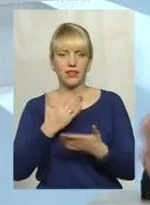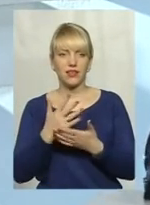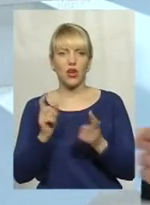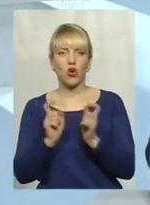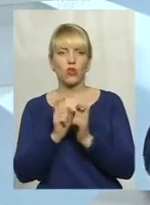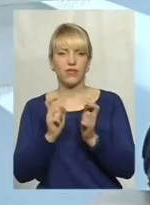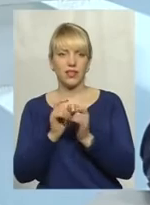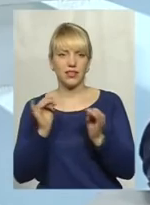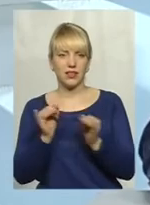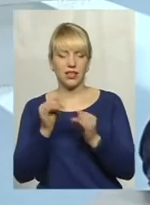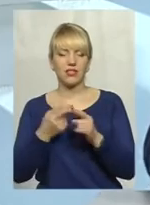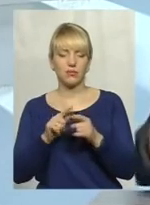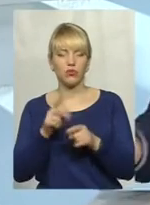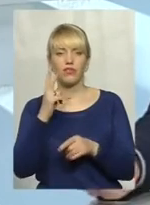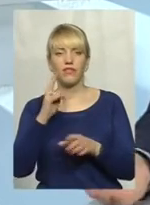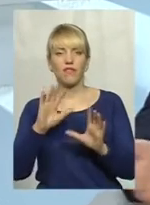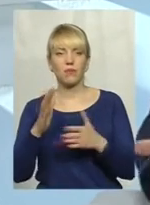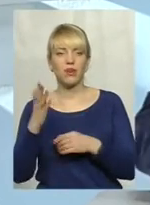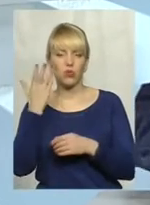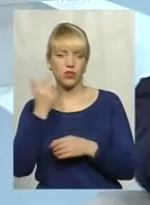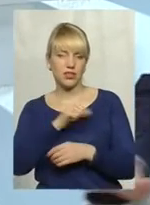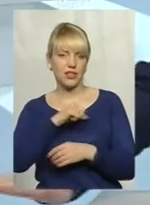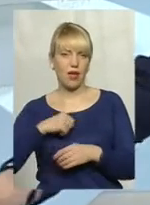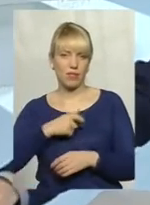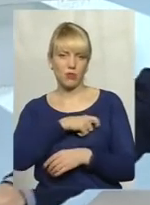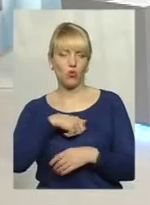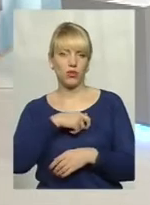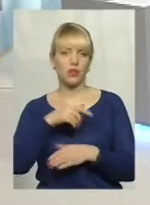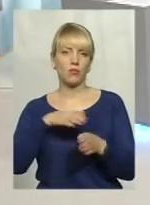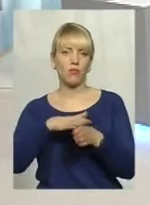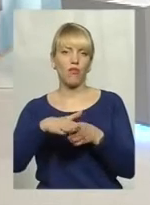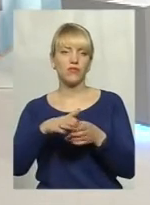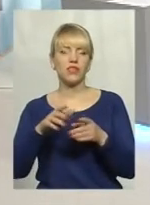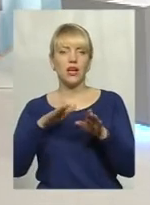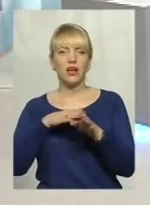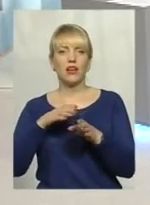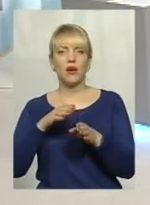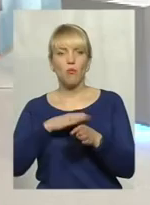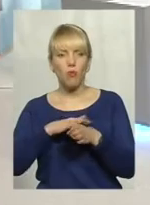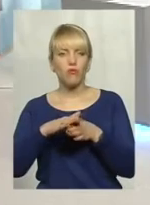два випадки, це за попередню каденцію, коли депутат дійсно сам ну, повністю дотримувався всіх норм законодавства.